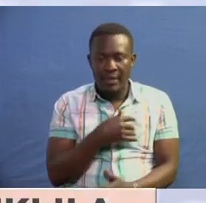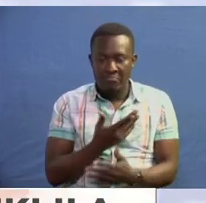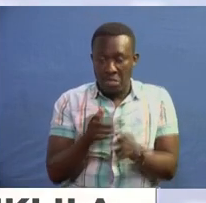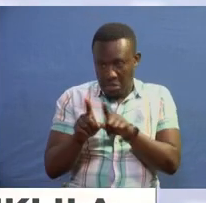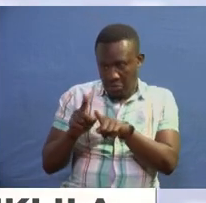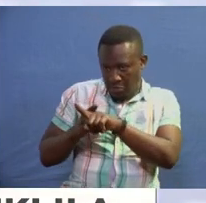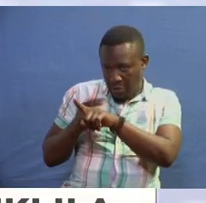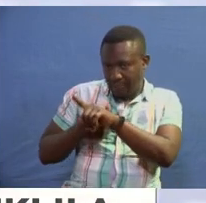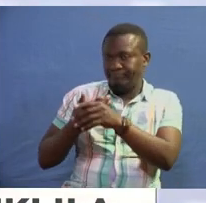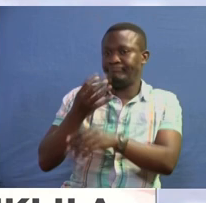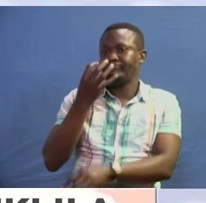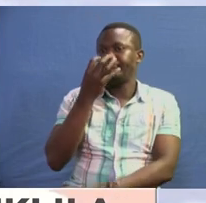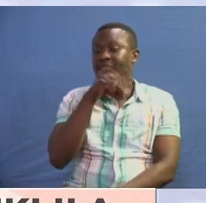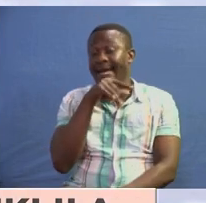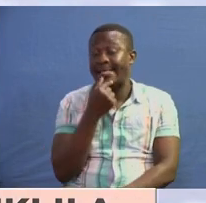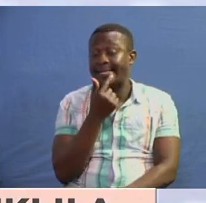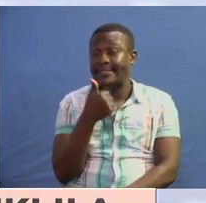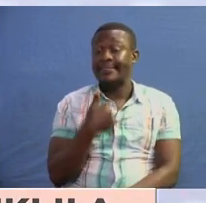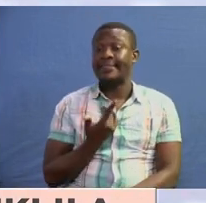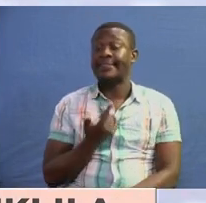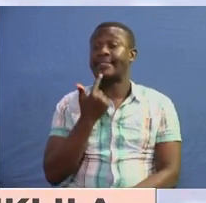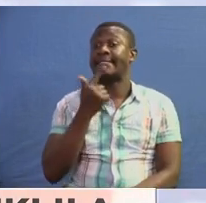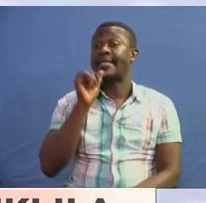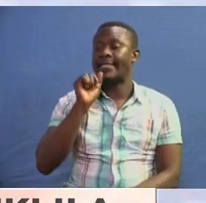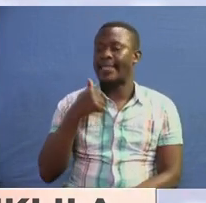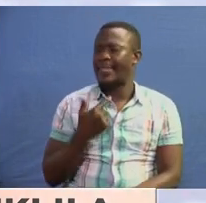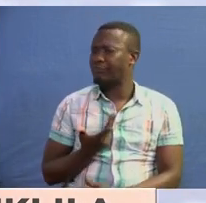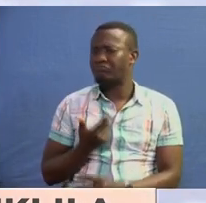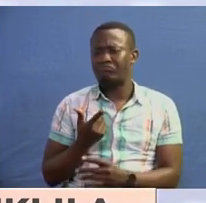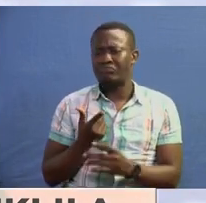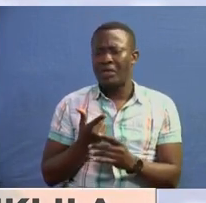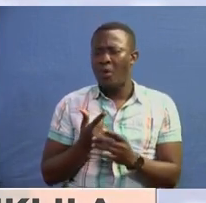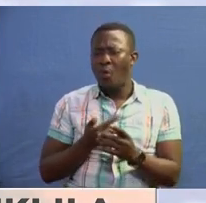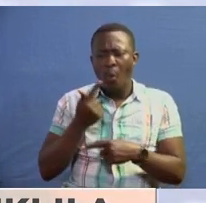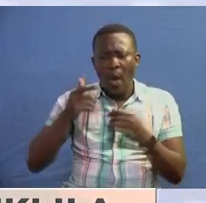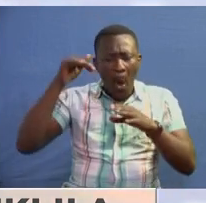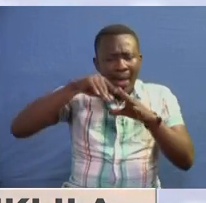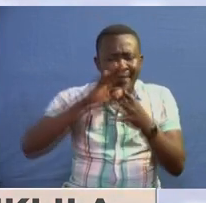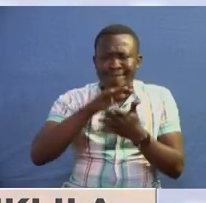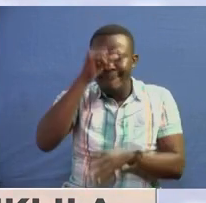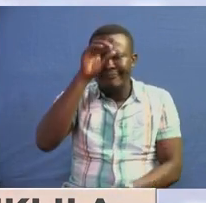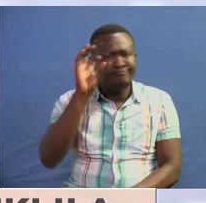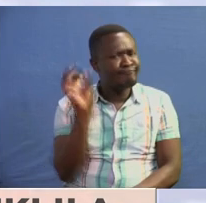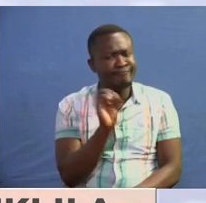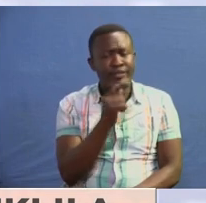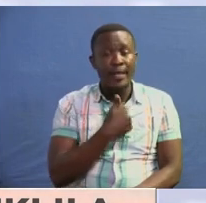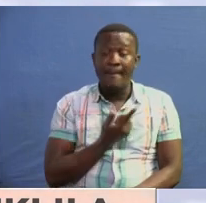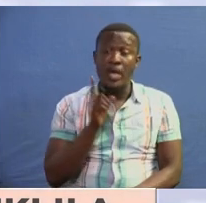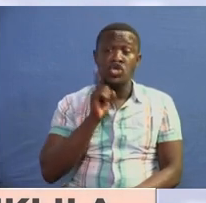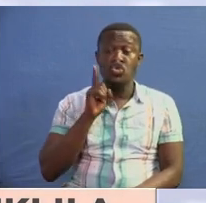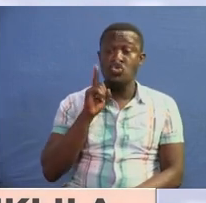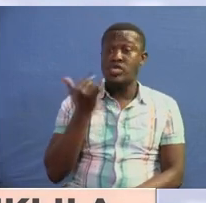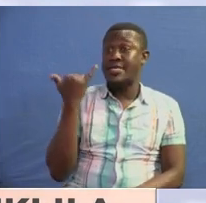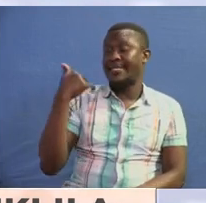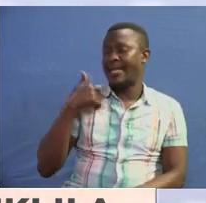sawia, Raila alishikilia kuwa hatoshiriki usuhuba na serikali, ila jana pande zote